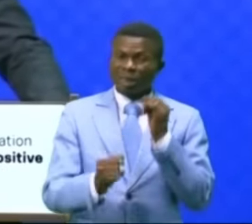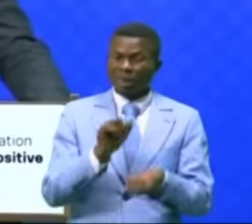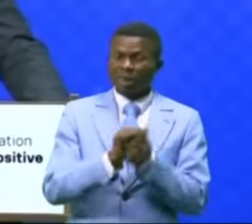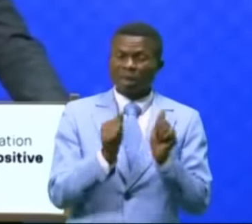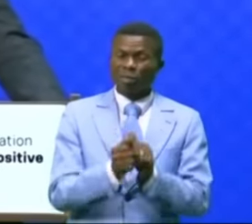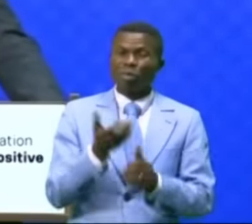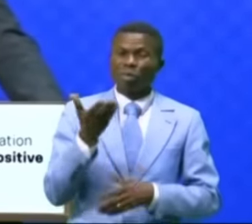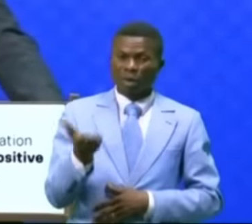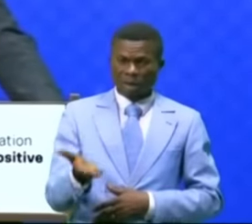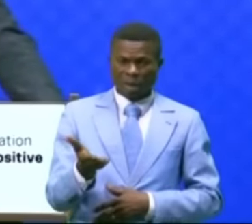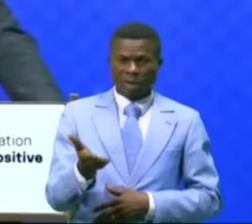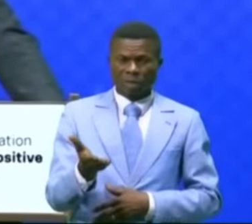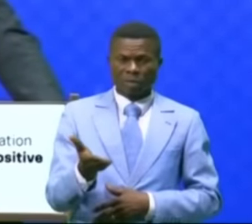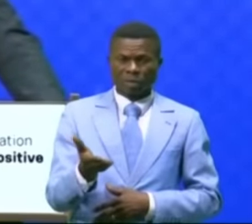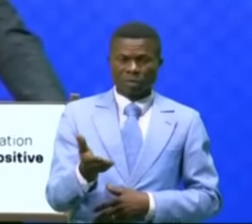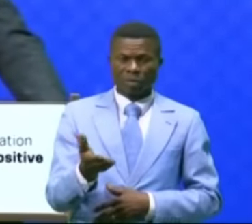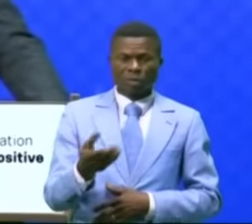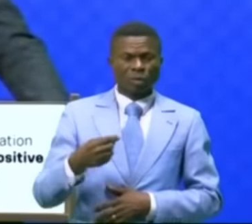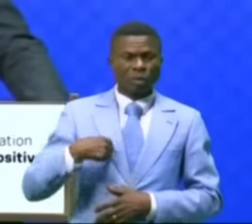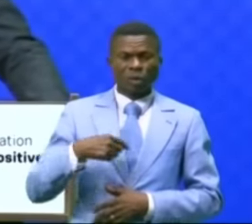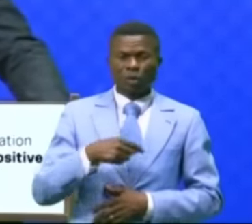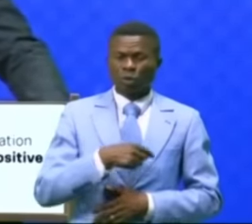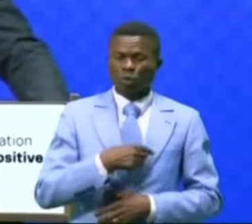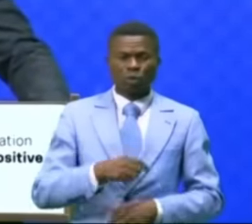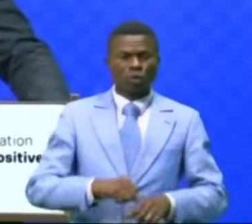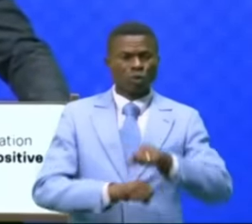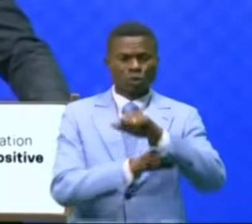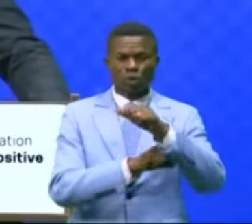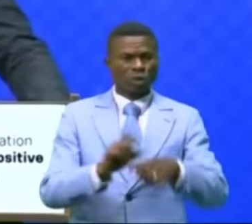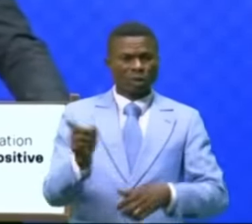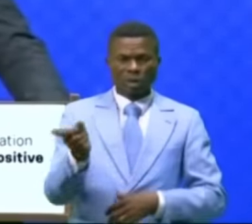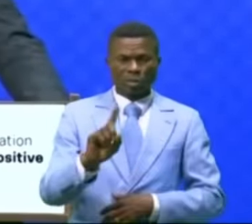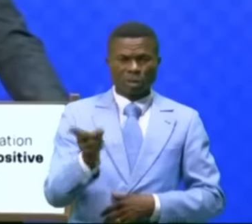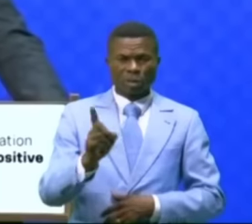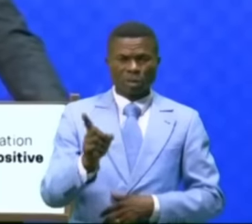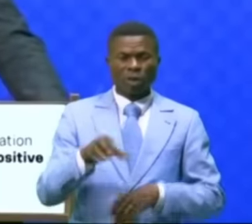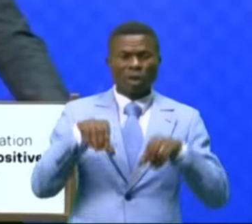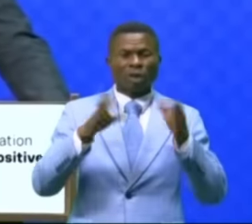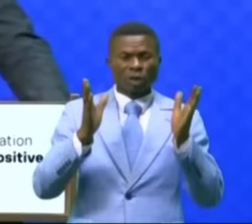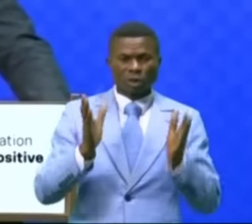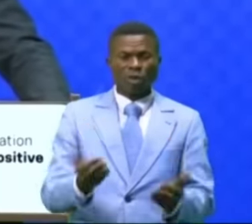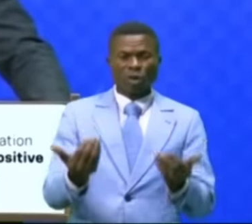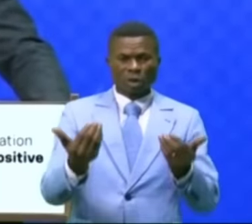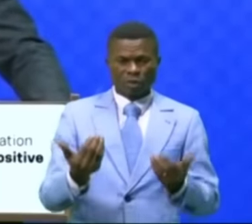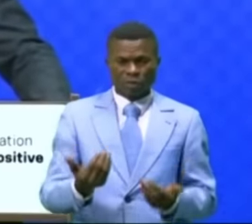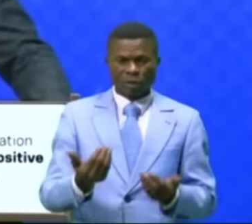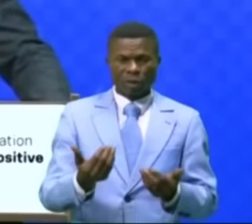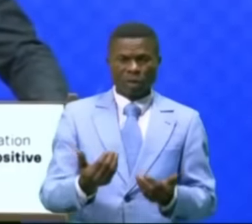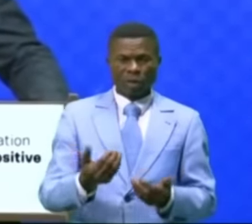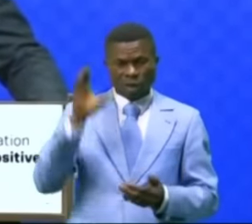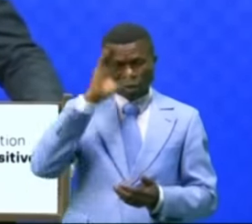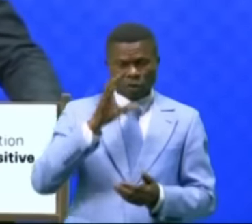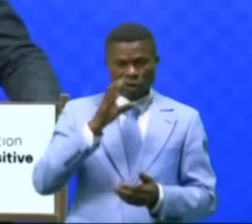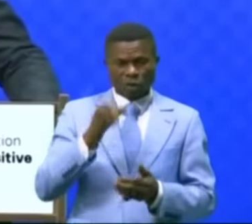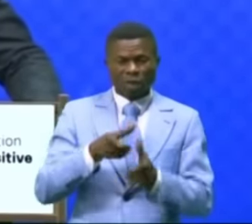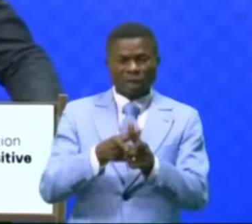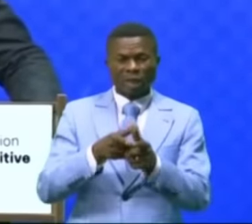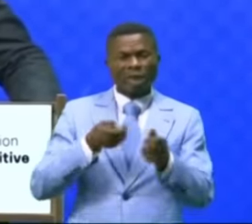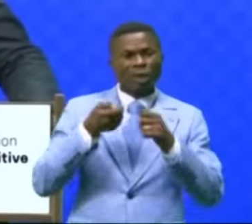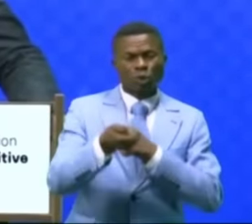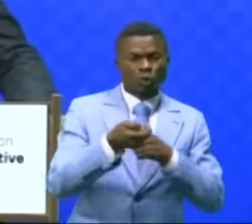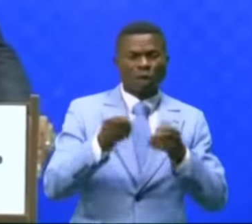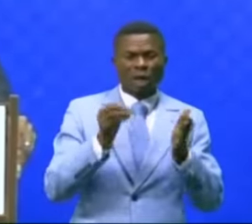raisons, on ne peut pas soutenir des Congolais qui veulent prendre des armes pour tuer des